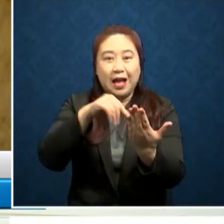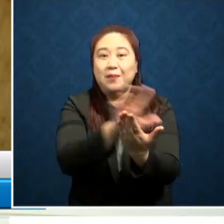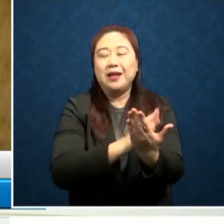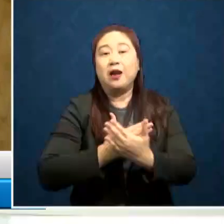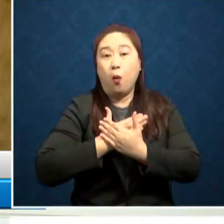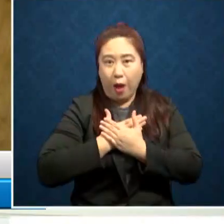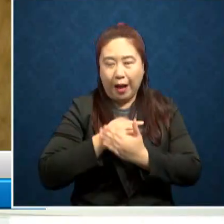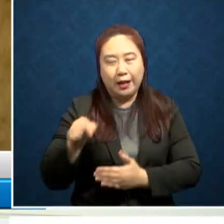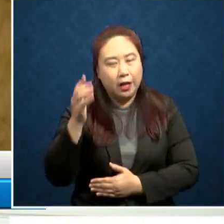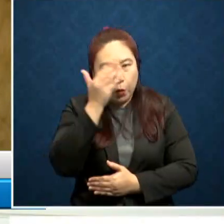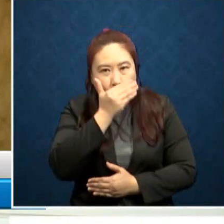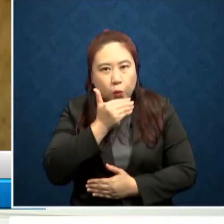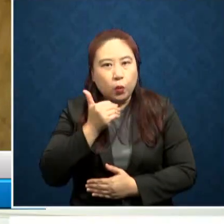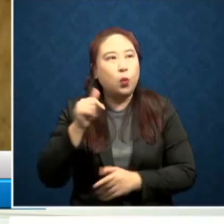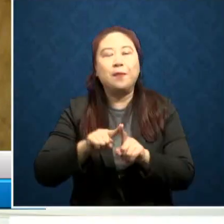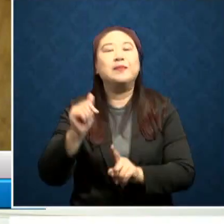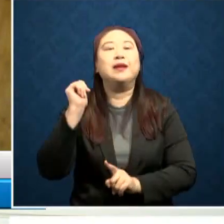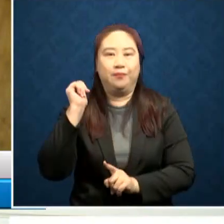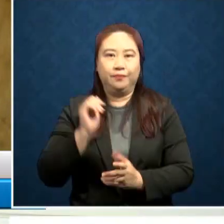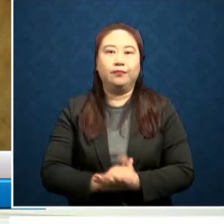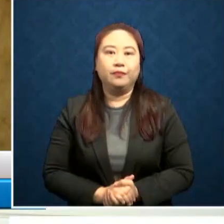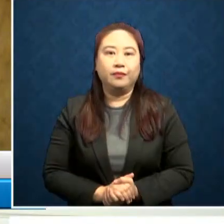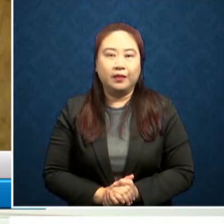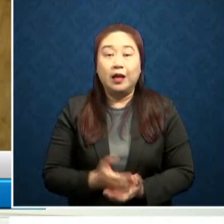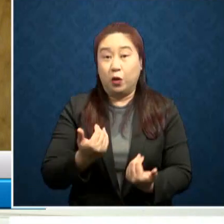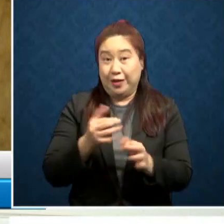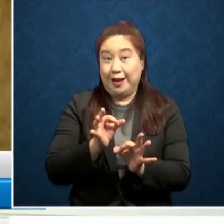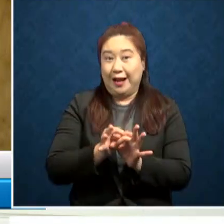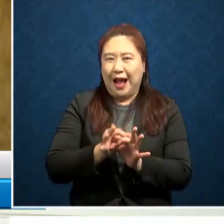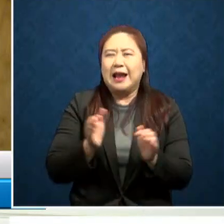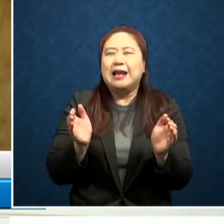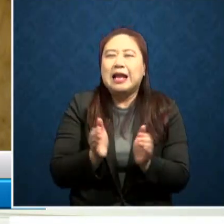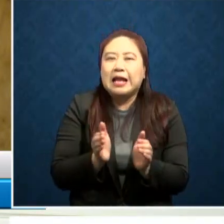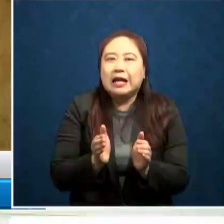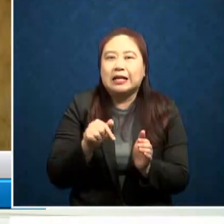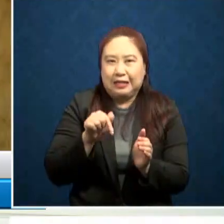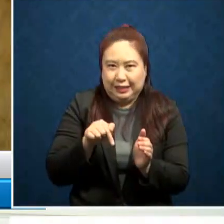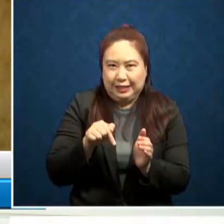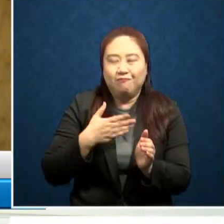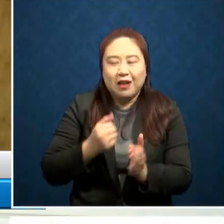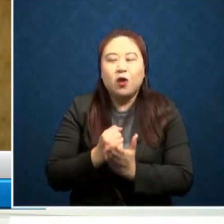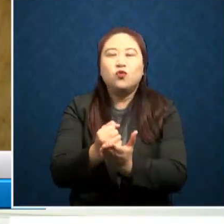กลับมาสวยงามงดงามดังเดิมผ่านการช่วยเหลือของธนาคารเล็กๆที่ชื่อว่า exim Bankครับขอบคุณครับ